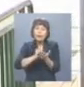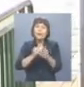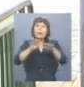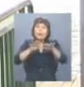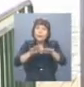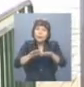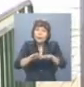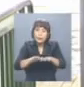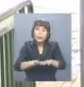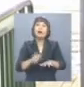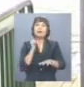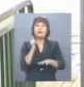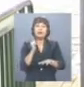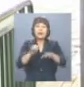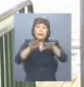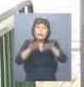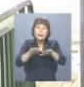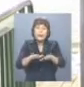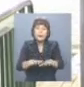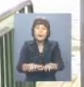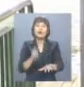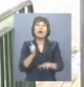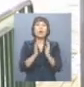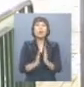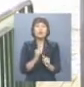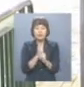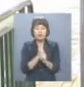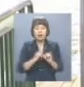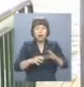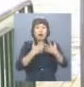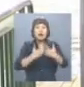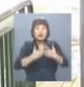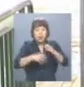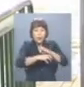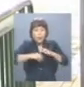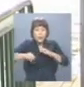ได้ลดลงอย่างต่อเนื่องเจ้าหน้าที่เองก็ยังคงสูบน้ำออกจากพื้นที่อย่างต่อเนื่อง